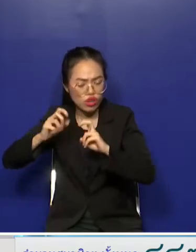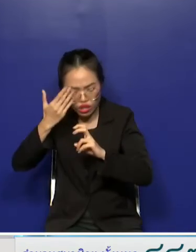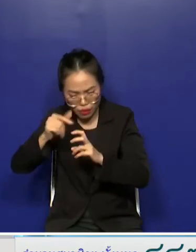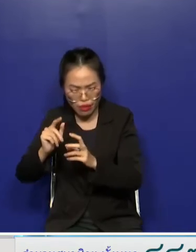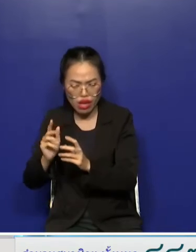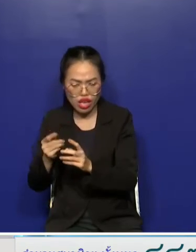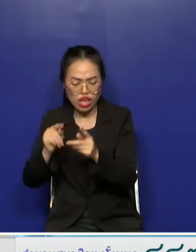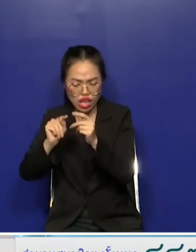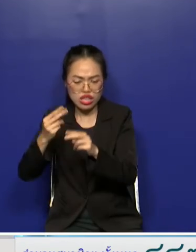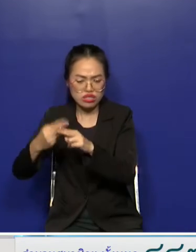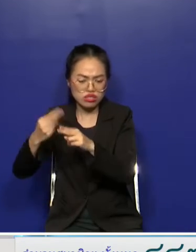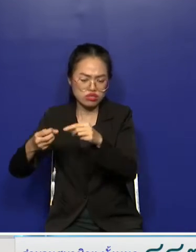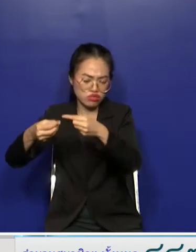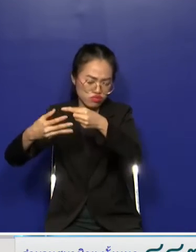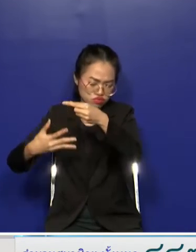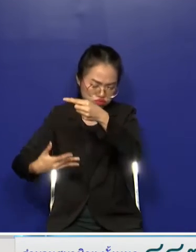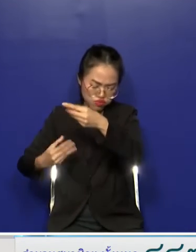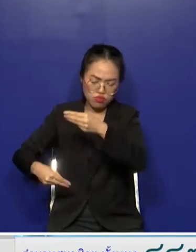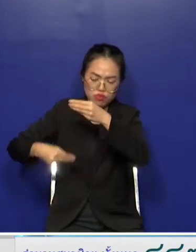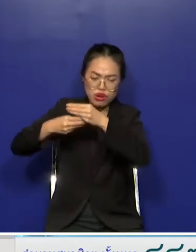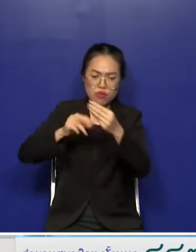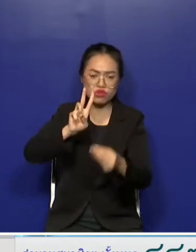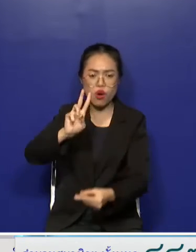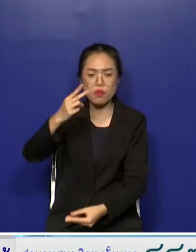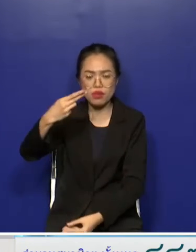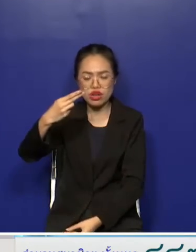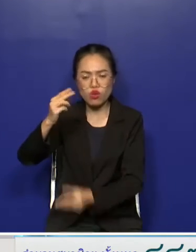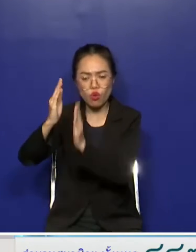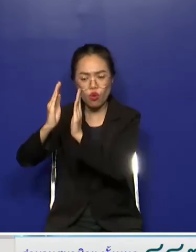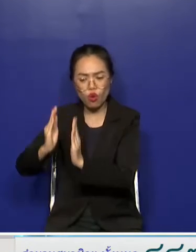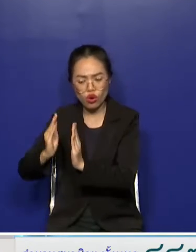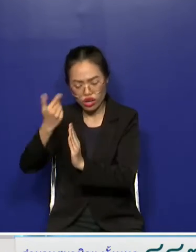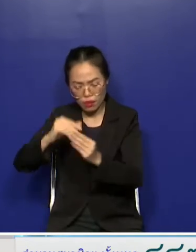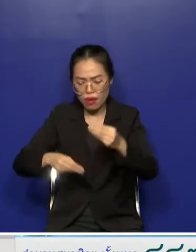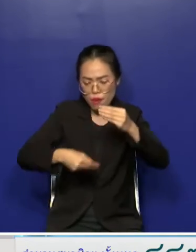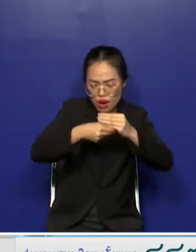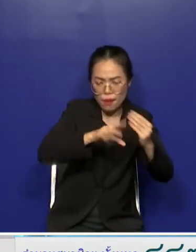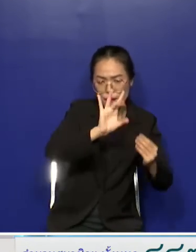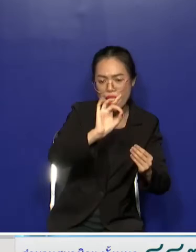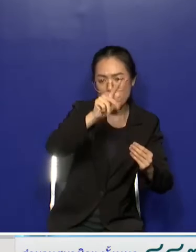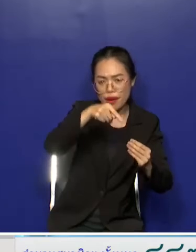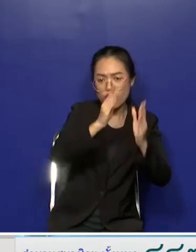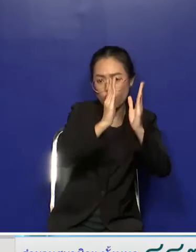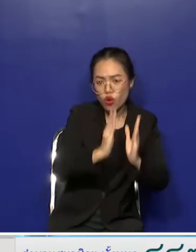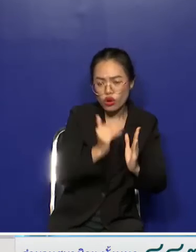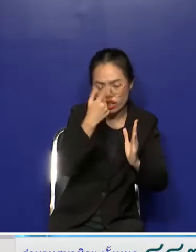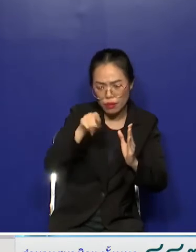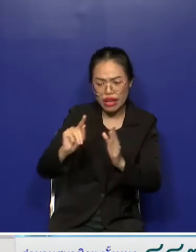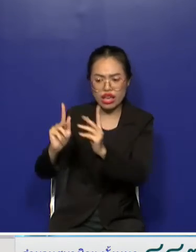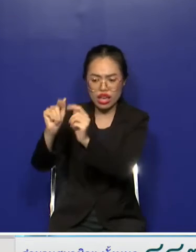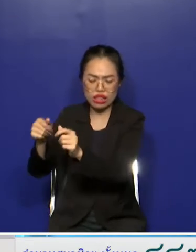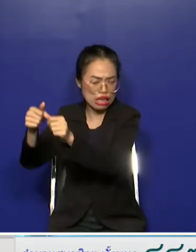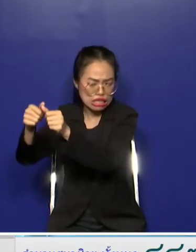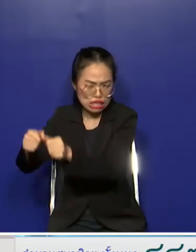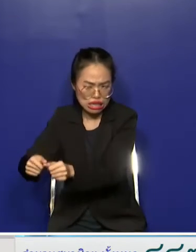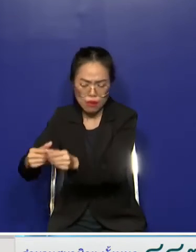คนเพิมมา2 มือนคนครับทำไมเขตนี้เพิ่มมา 8,000 คนครับทำไมอกเขตหนึไม่เพิ่มเลยคร